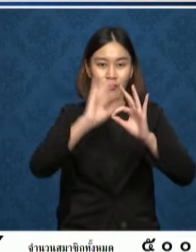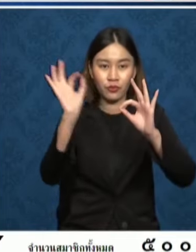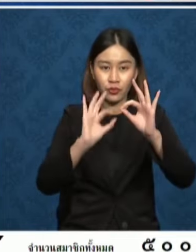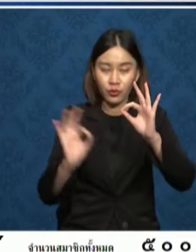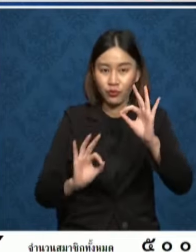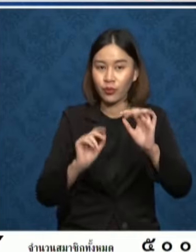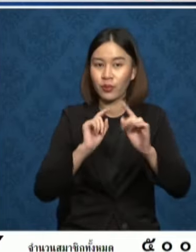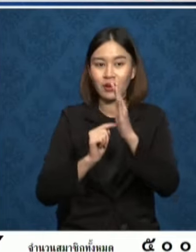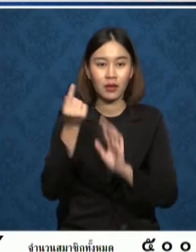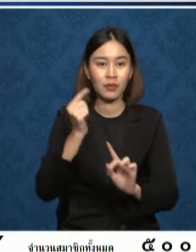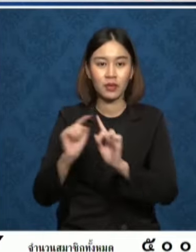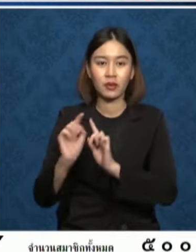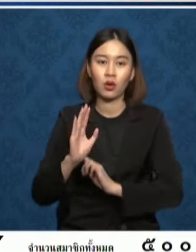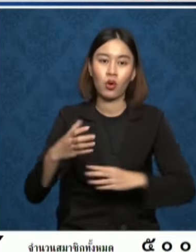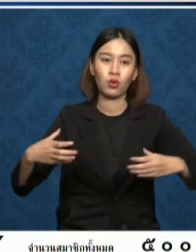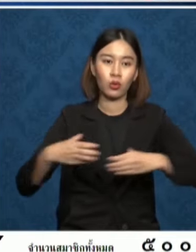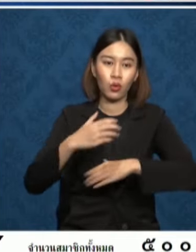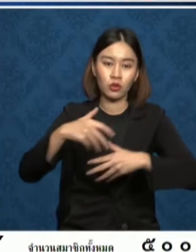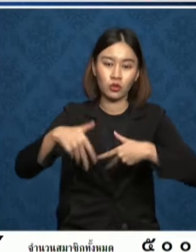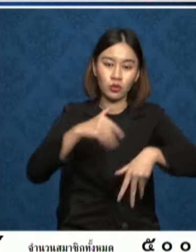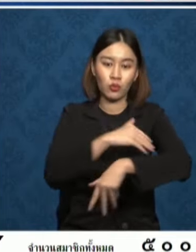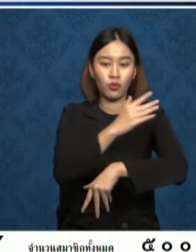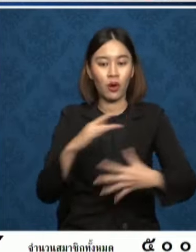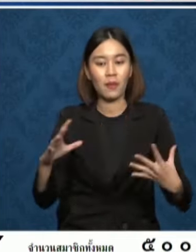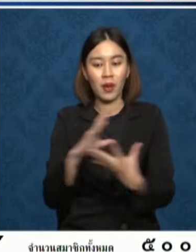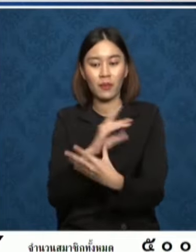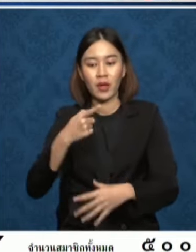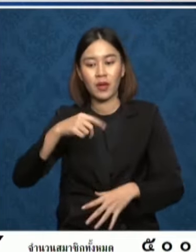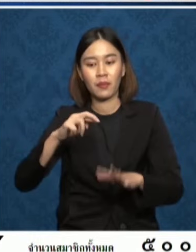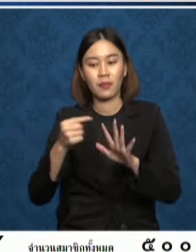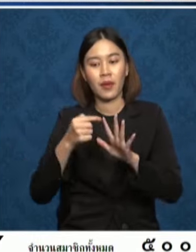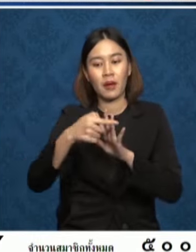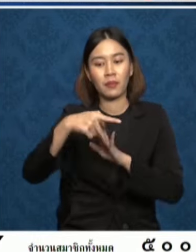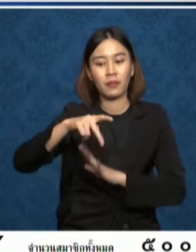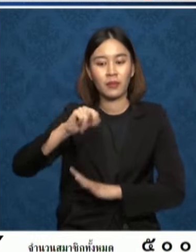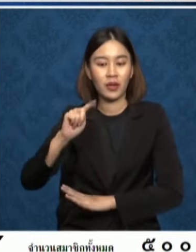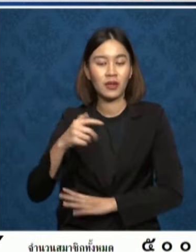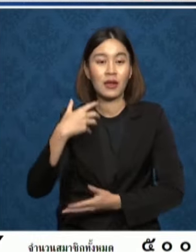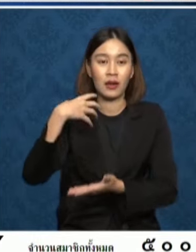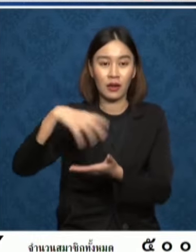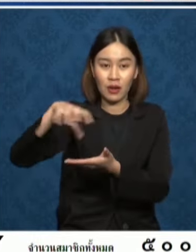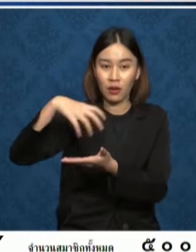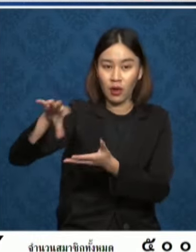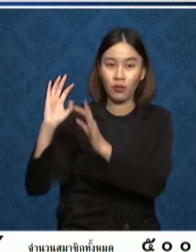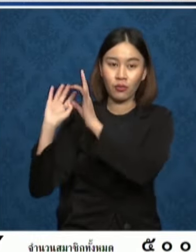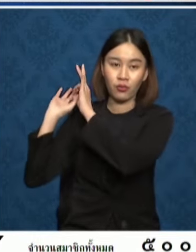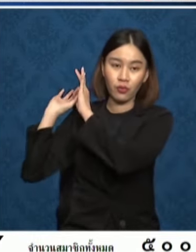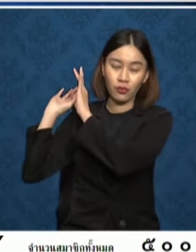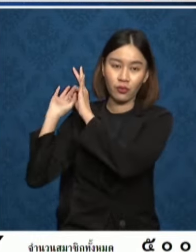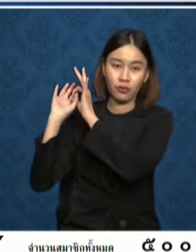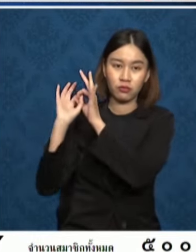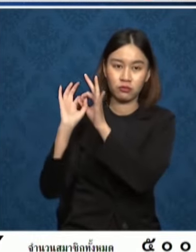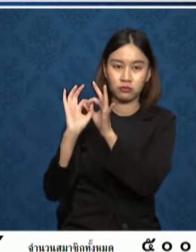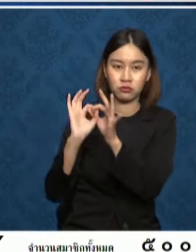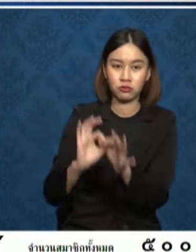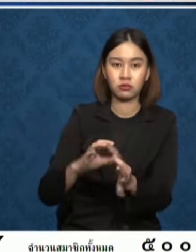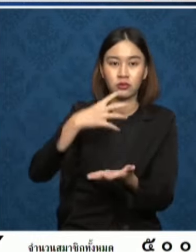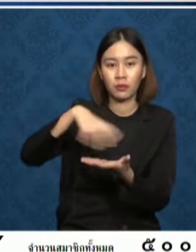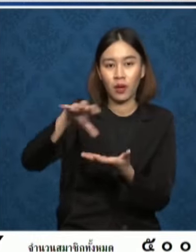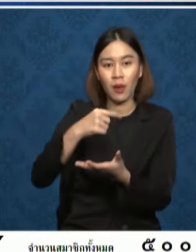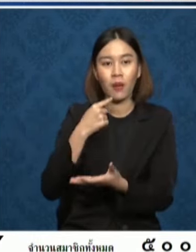มาทุกอย่างของกลุ่มชาติพันธ์จีประเพณีวัฒนธรรมเป็นเรื่องที่เล่าสืบทอดถ่ายทอดกันแบบ